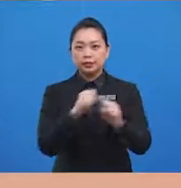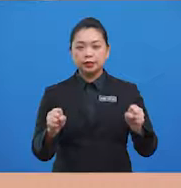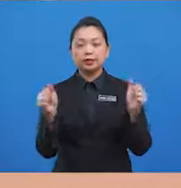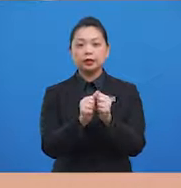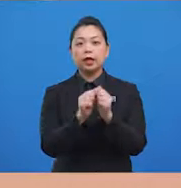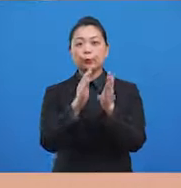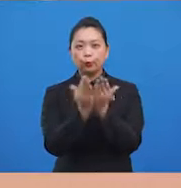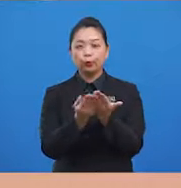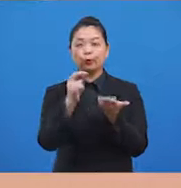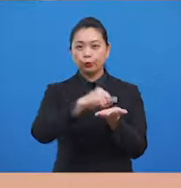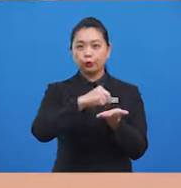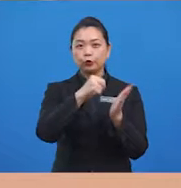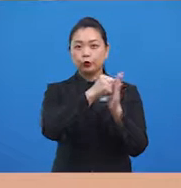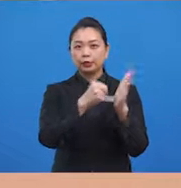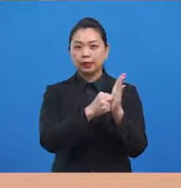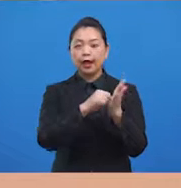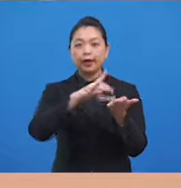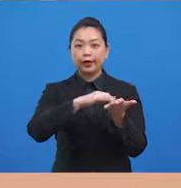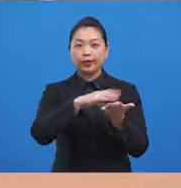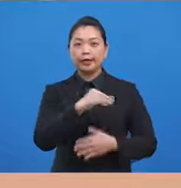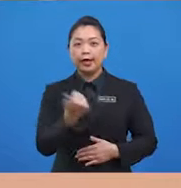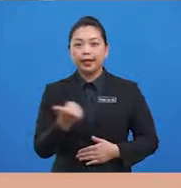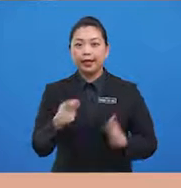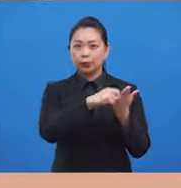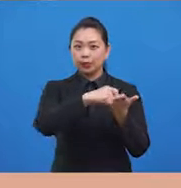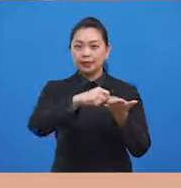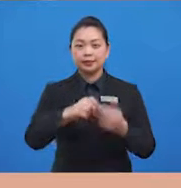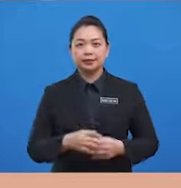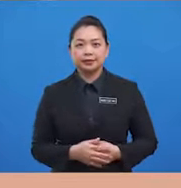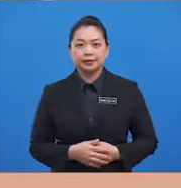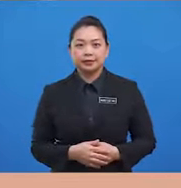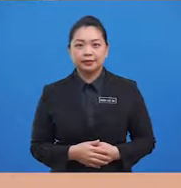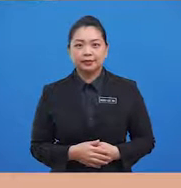buku nota, kalkulator dan alat tulis.